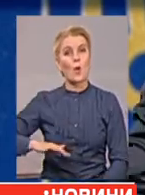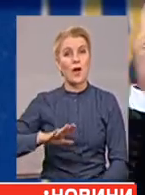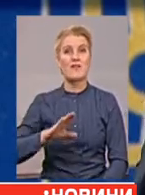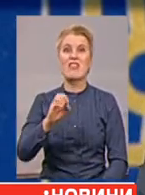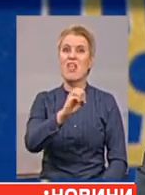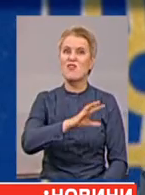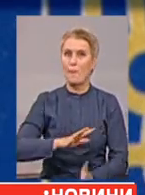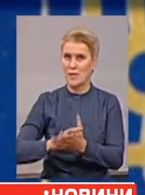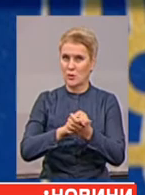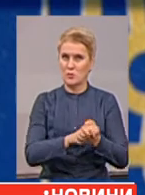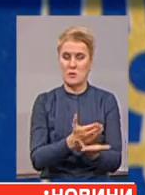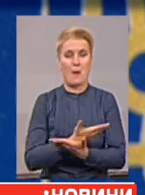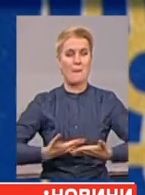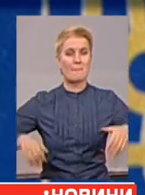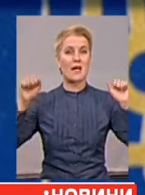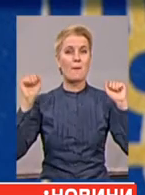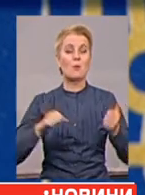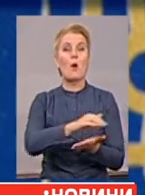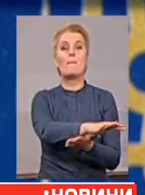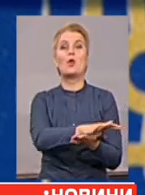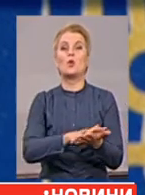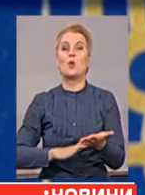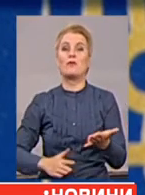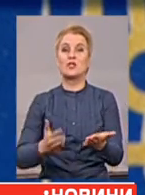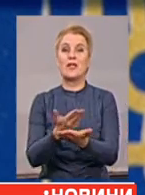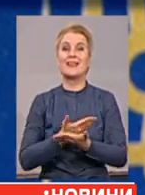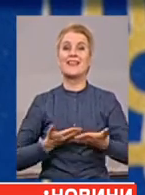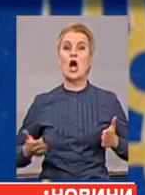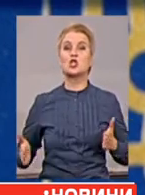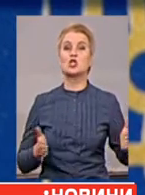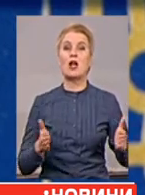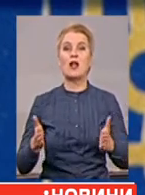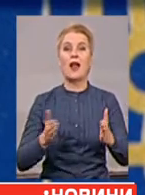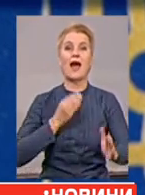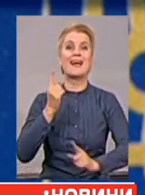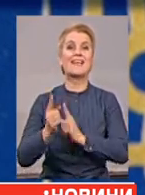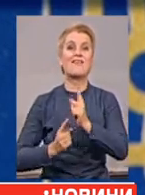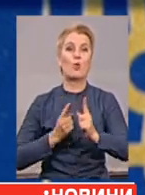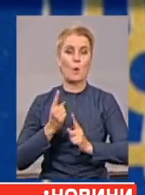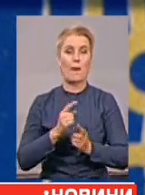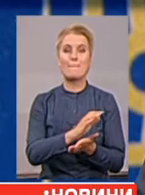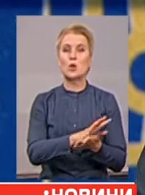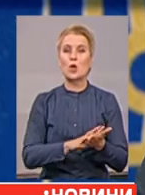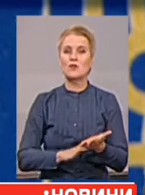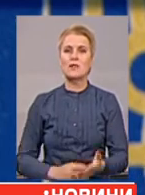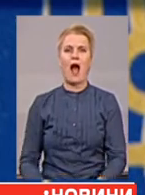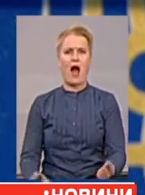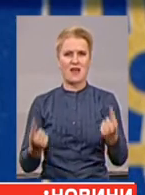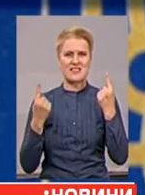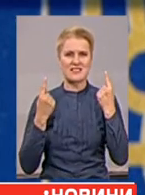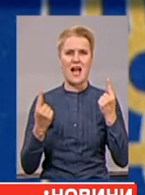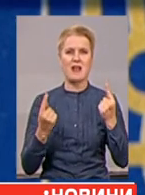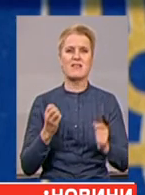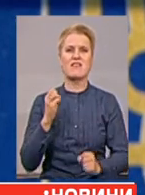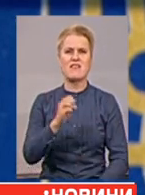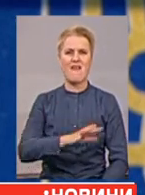ми зможемо продовжити наш шлях реформ, продовжувати кардинальні європейські зміни